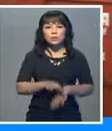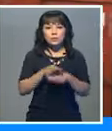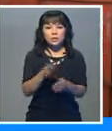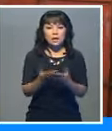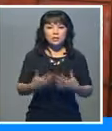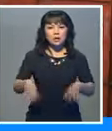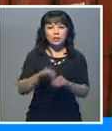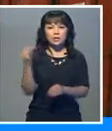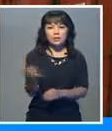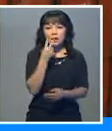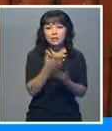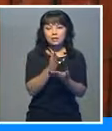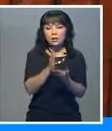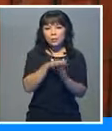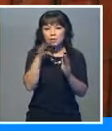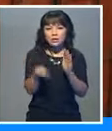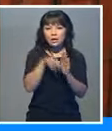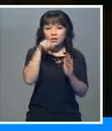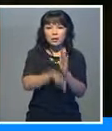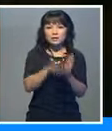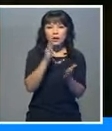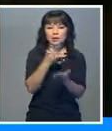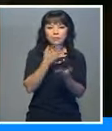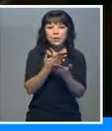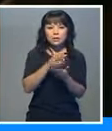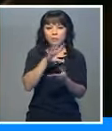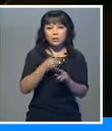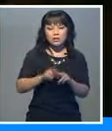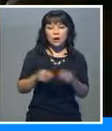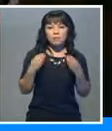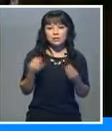жүрген осындай әулет бар. Қара түнекте қазынаны айырып, жер бетіне шығарған қас